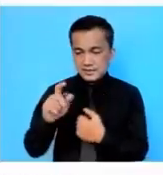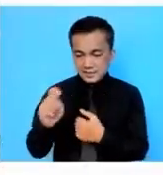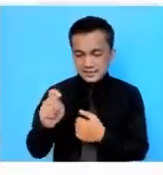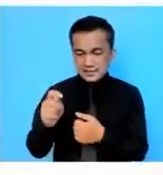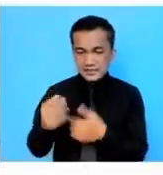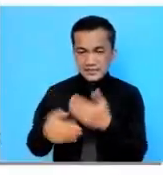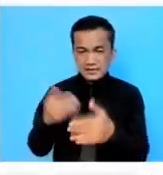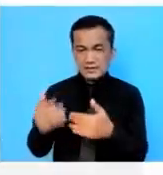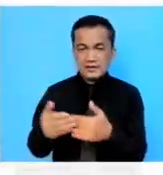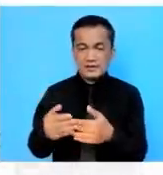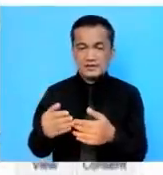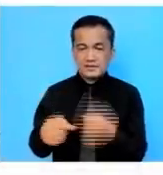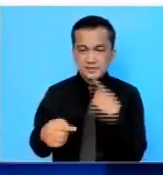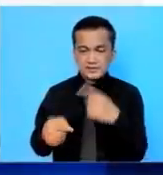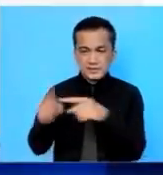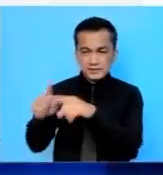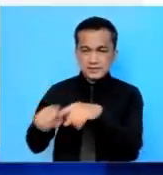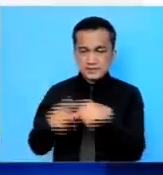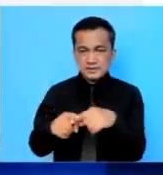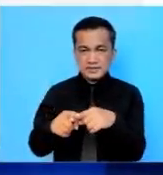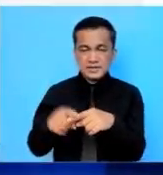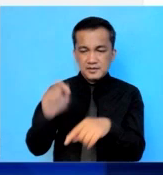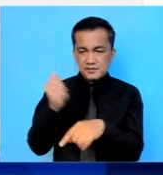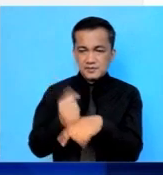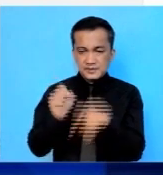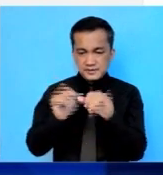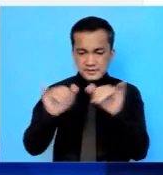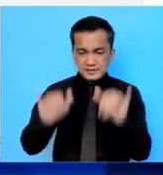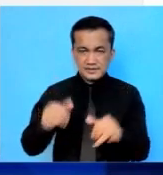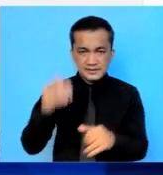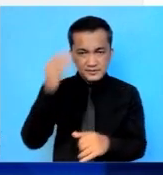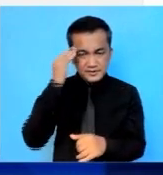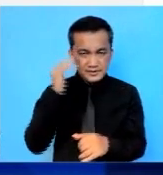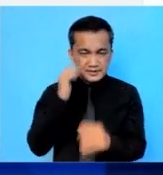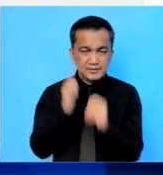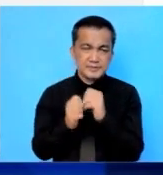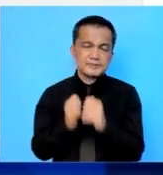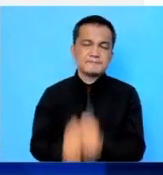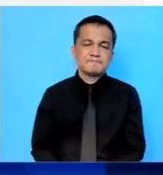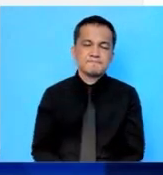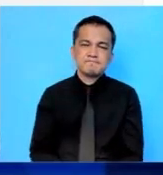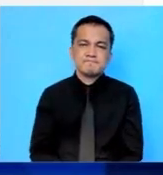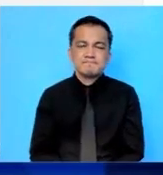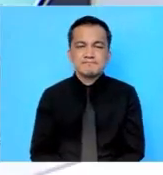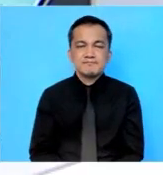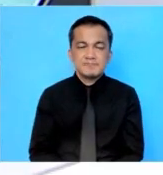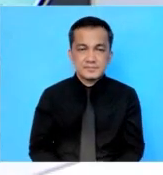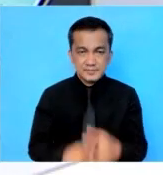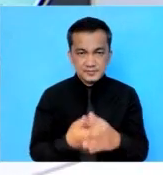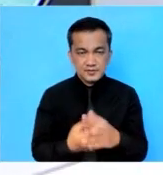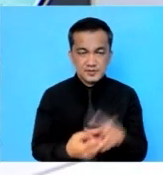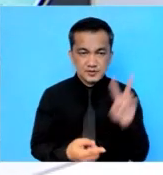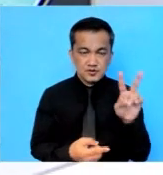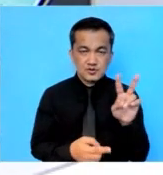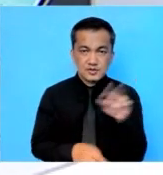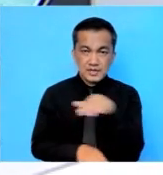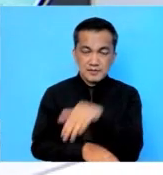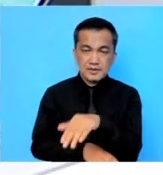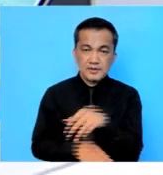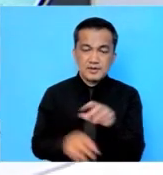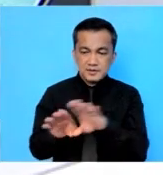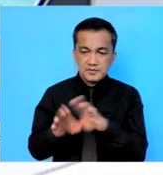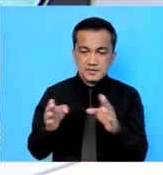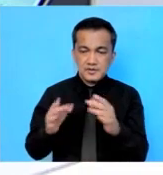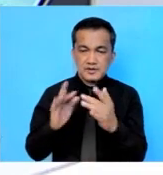aasikasuhin base sa bagong appointment system ng Korean Embassy. Simula alas 2 ngayong hapon, magbubukas na ang